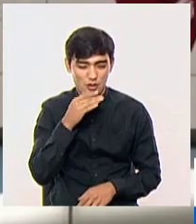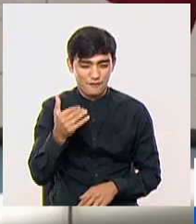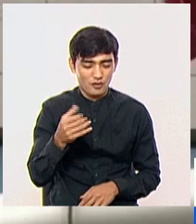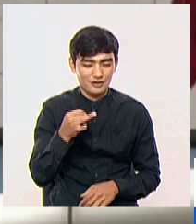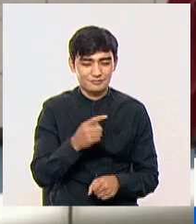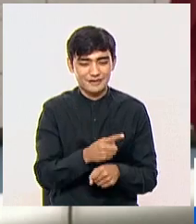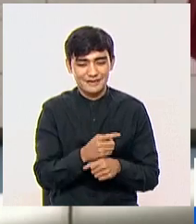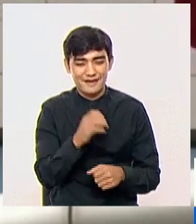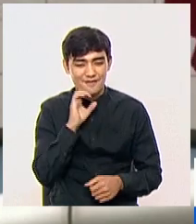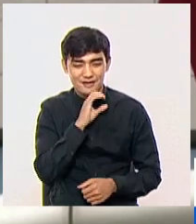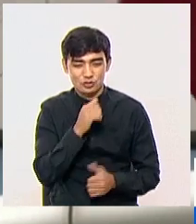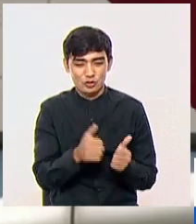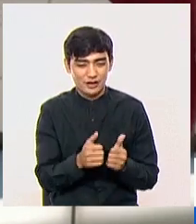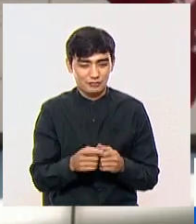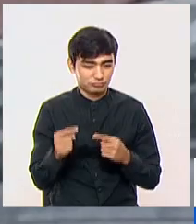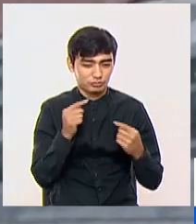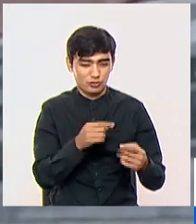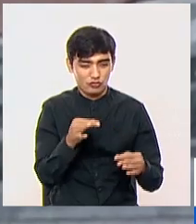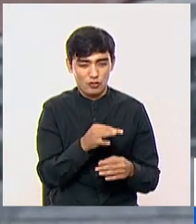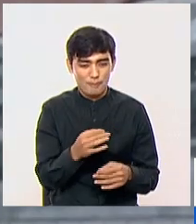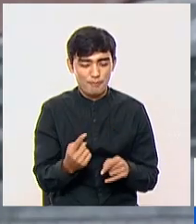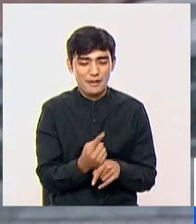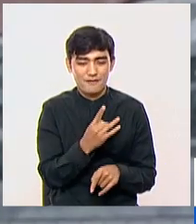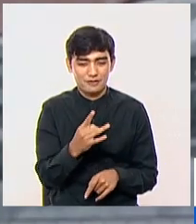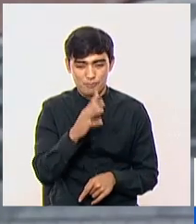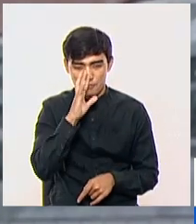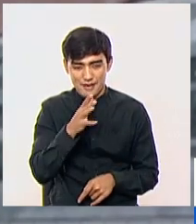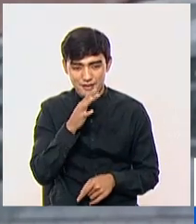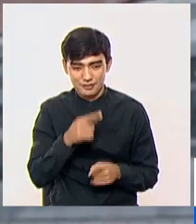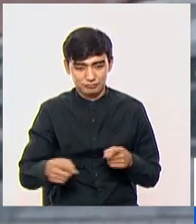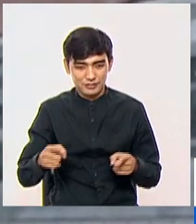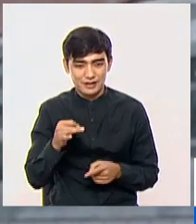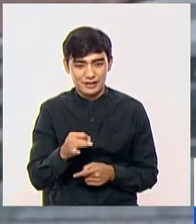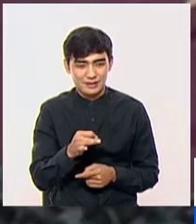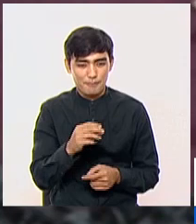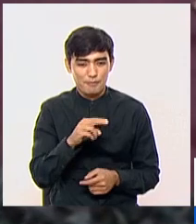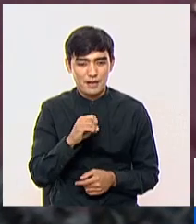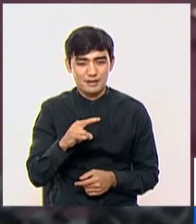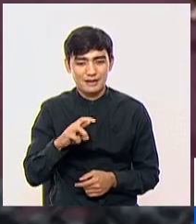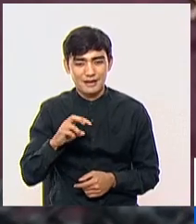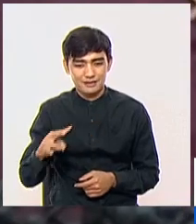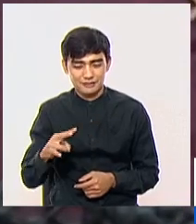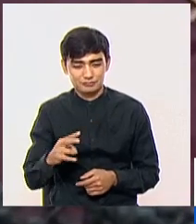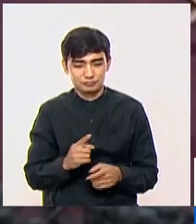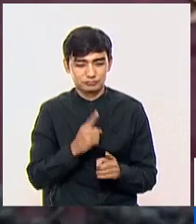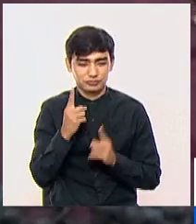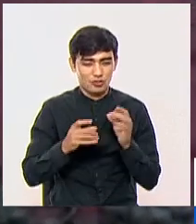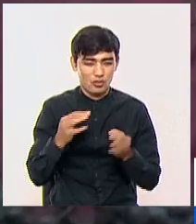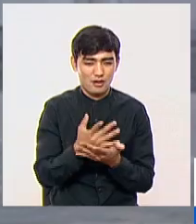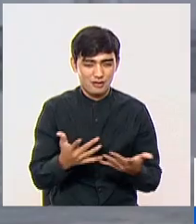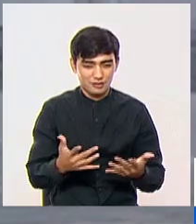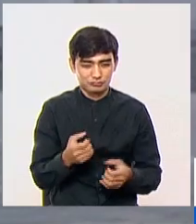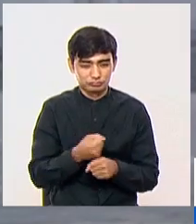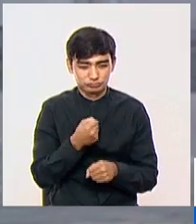против северных соседей Южная Корея вводит впервые за 5 лет. С конца сентября Пхеньян проводит регулярные запуски баллистических